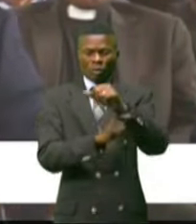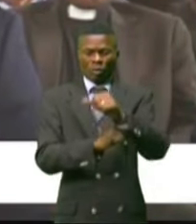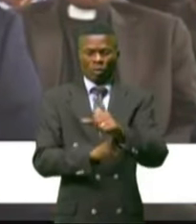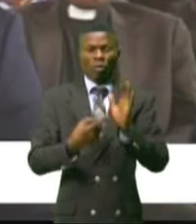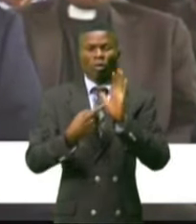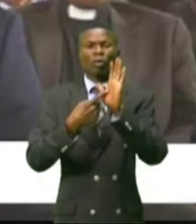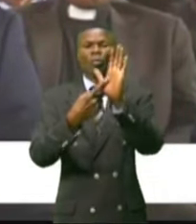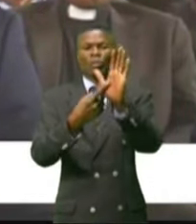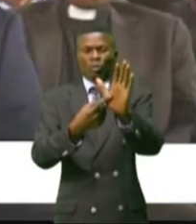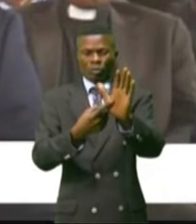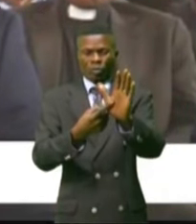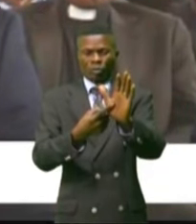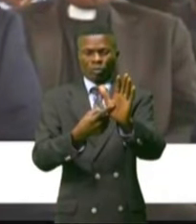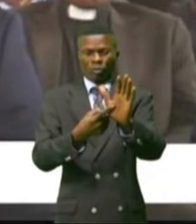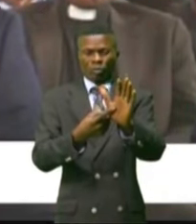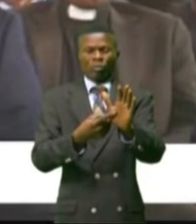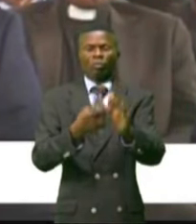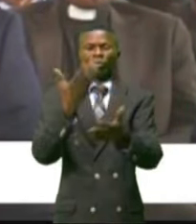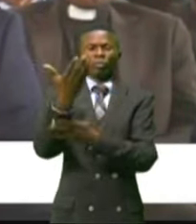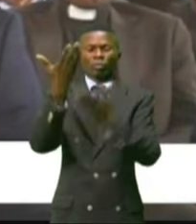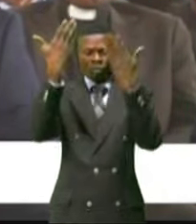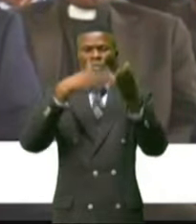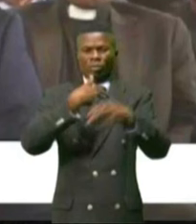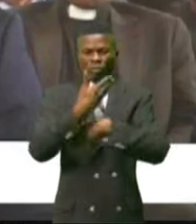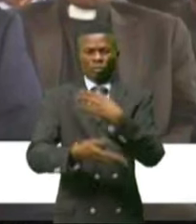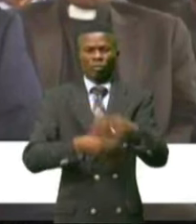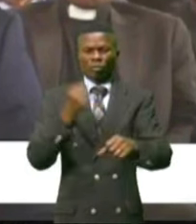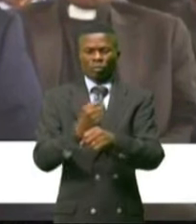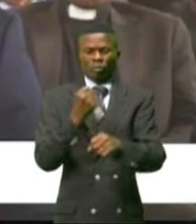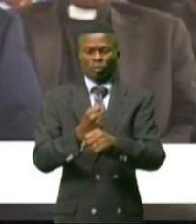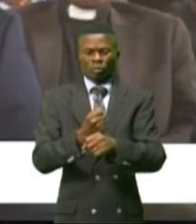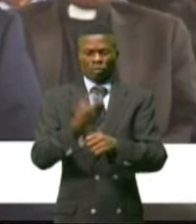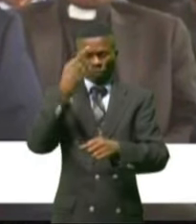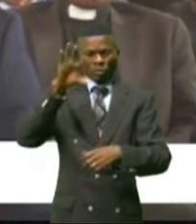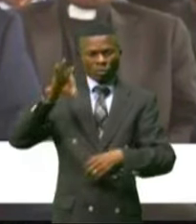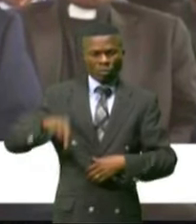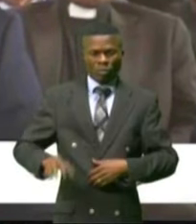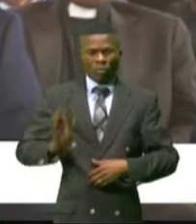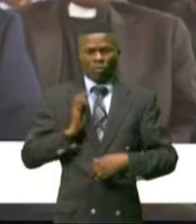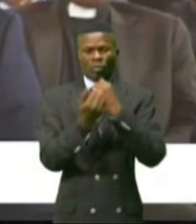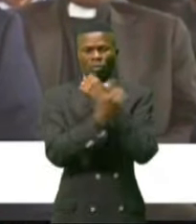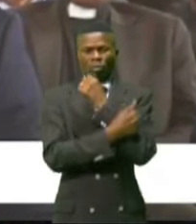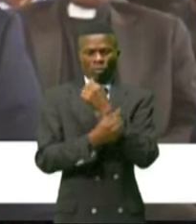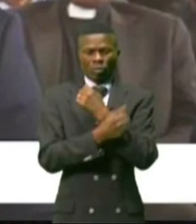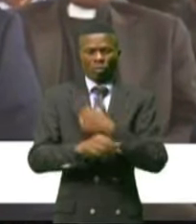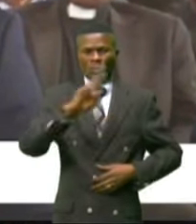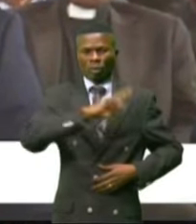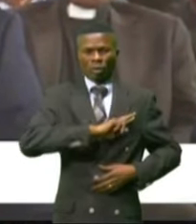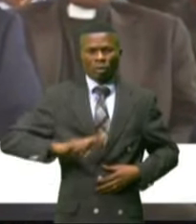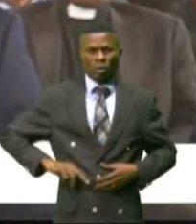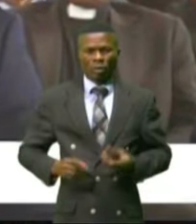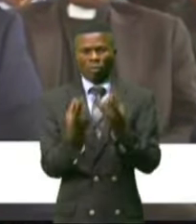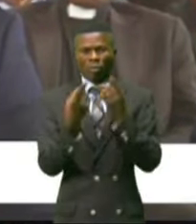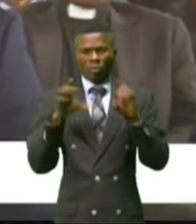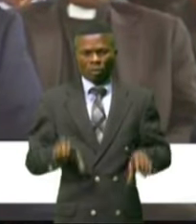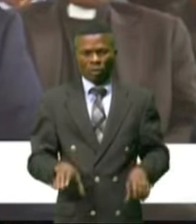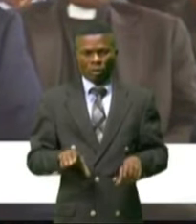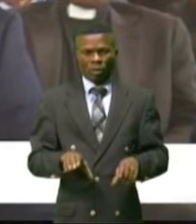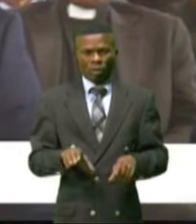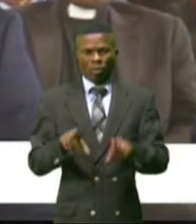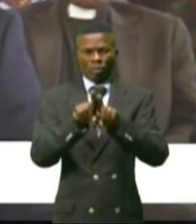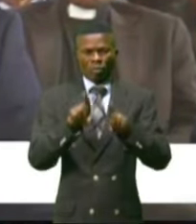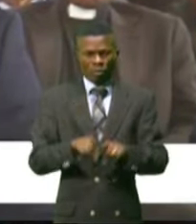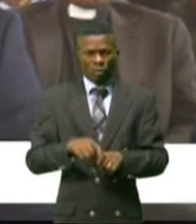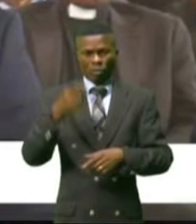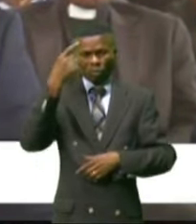façon demander à Dieu d'agir en faveur de notre pays, la République démocratique du Congo,